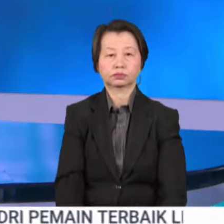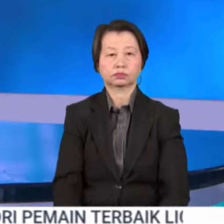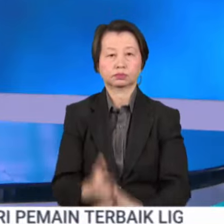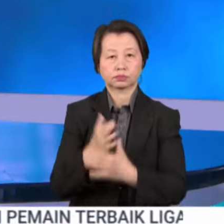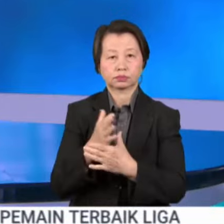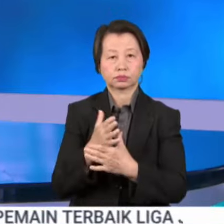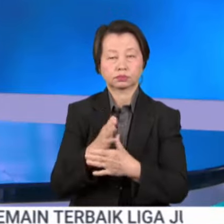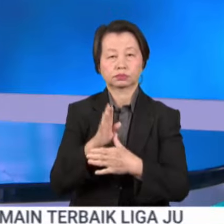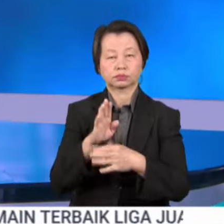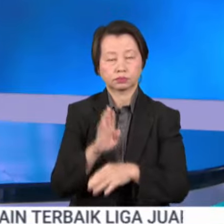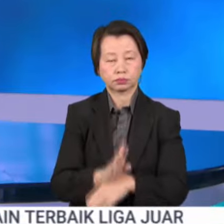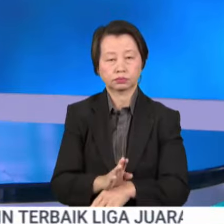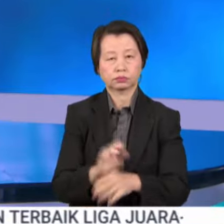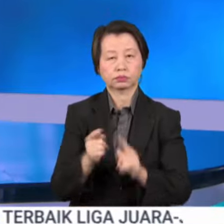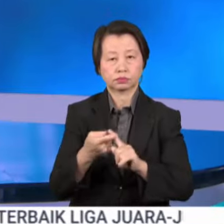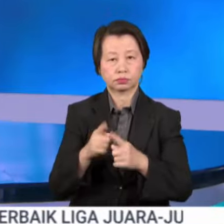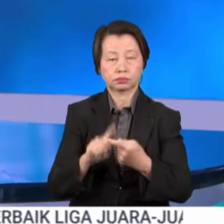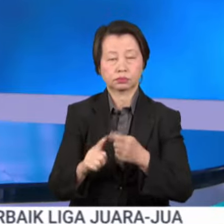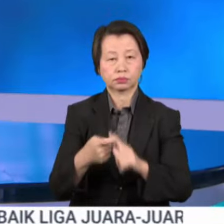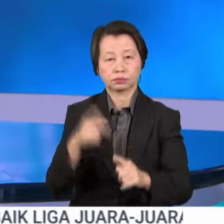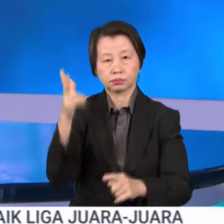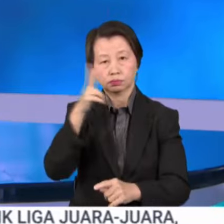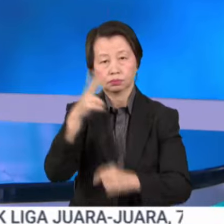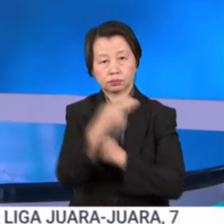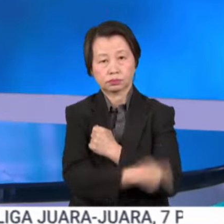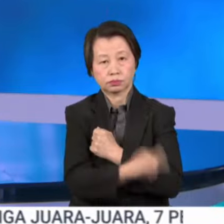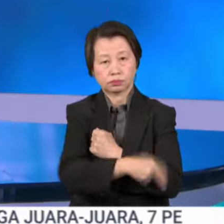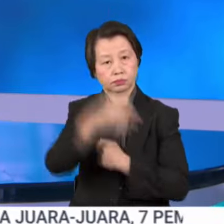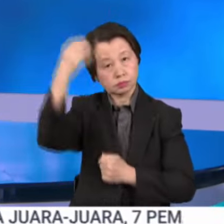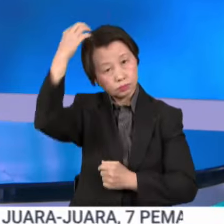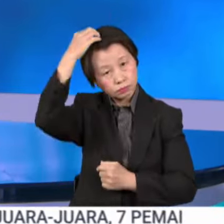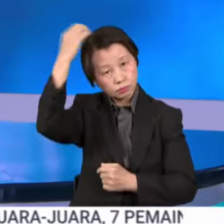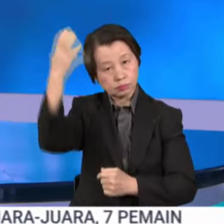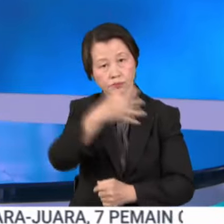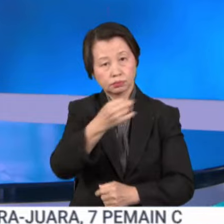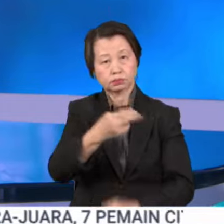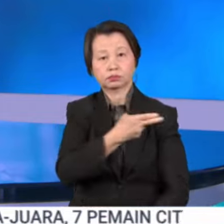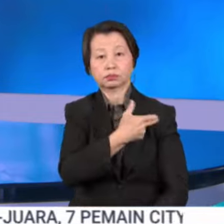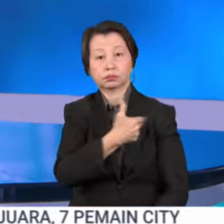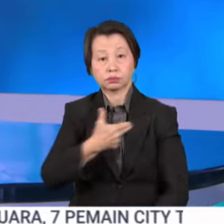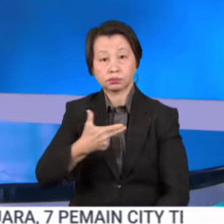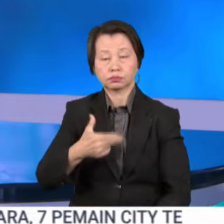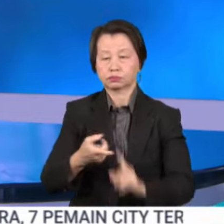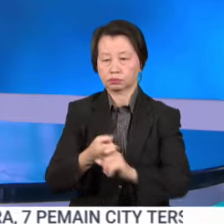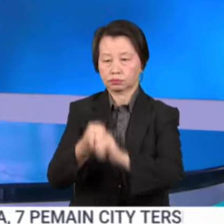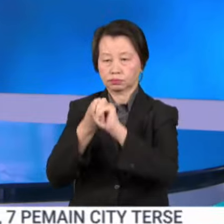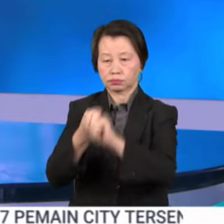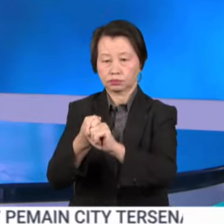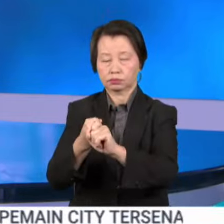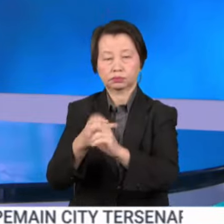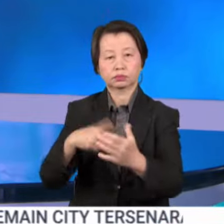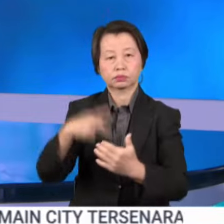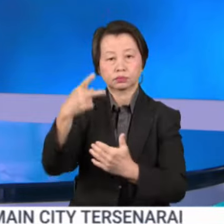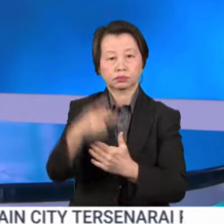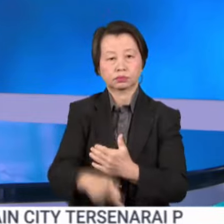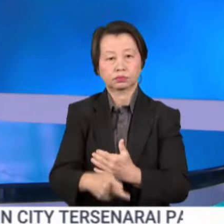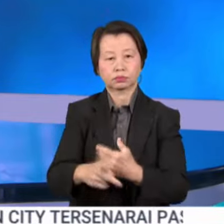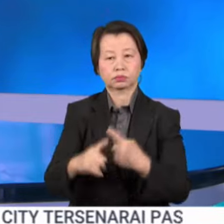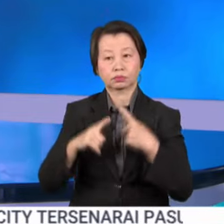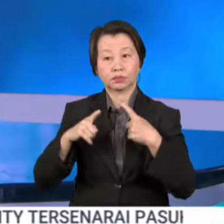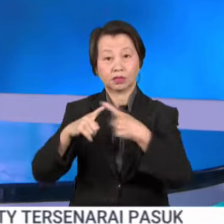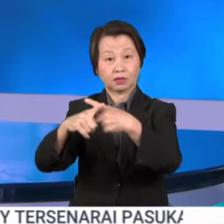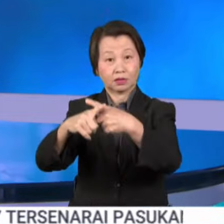Perkongsian budaya dan jalinan persahabatan antara Kerajaan Negeri Selangor dan Indonesia kini dieratkan menerusi program Silang